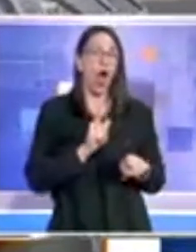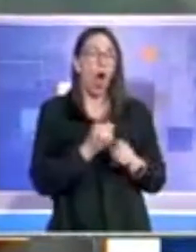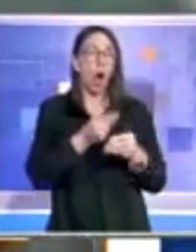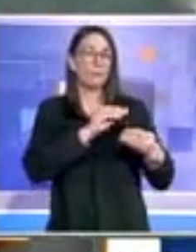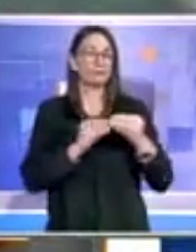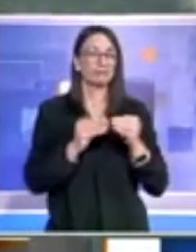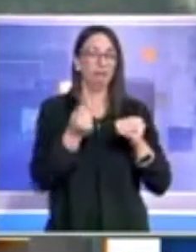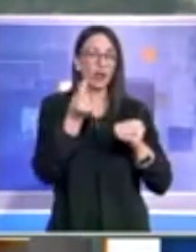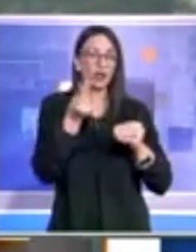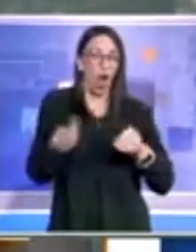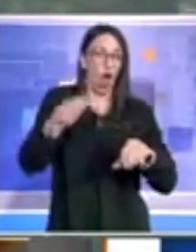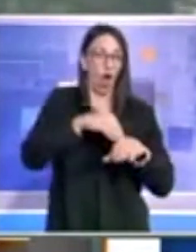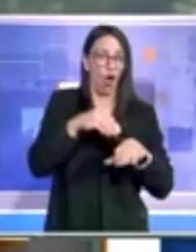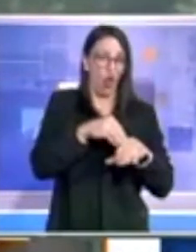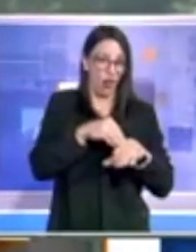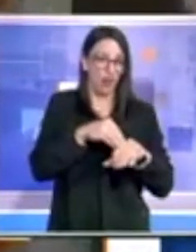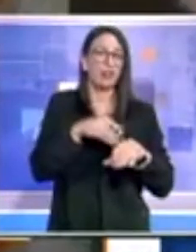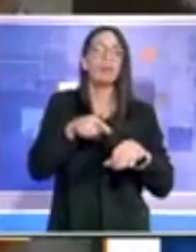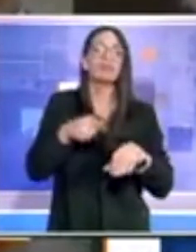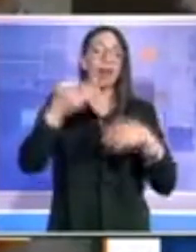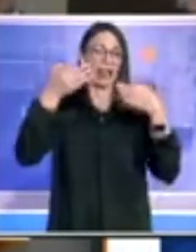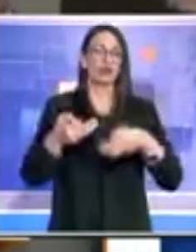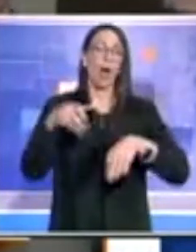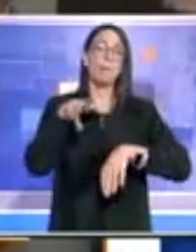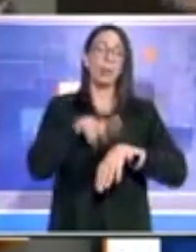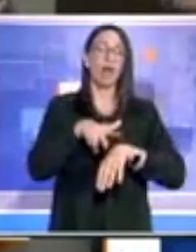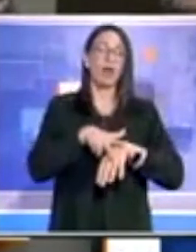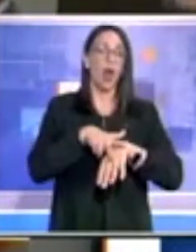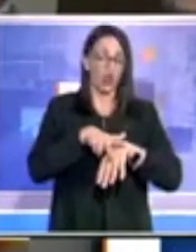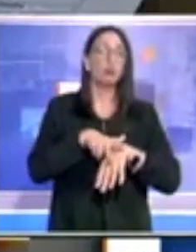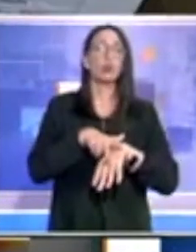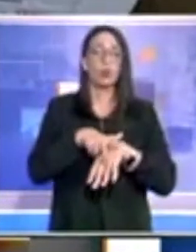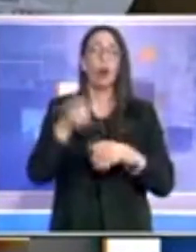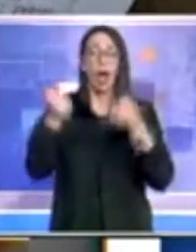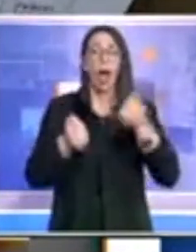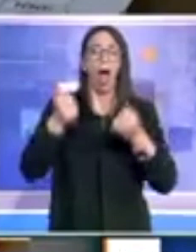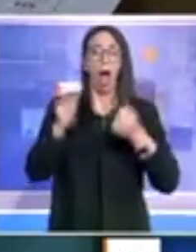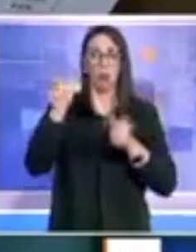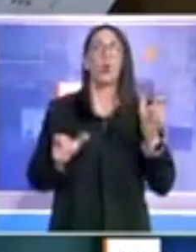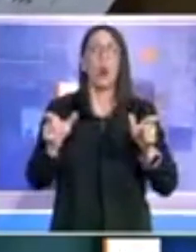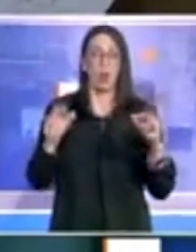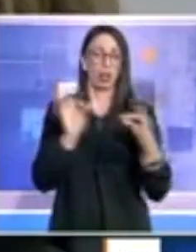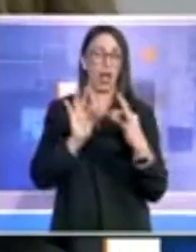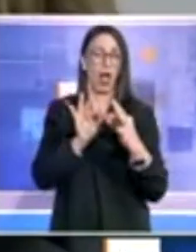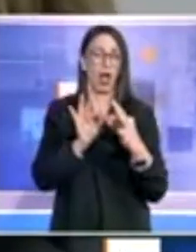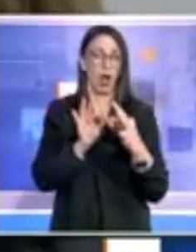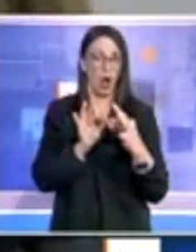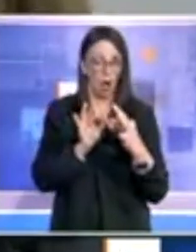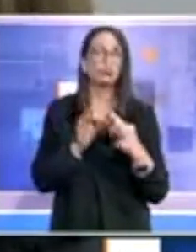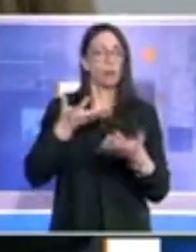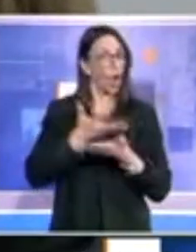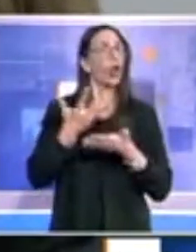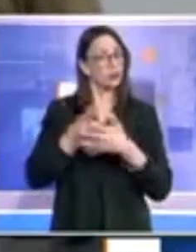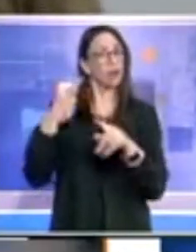uno strumento per fare cassa per questo la decisione del prefetto è accolta con favore Dagli batteristi sicuramente una buona notizia